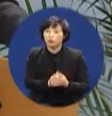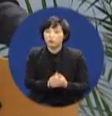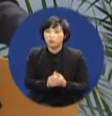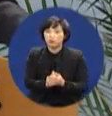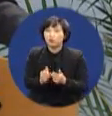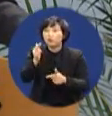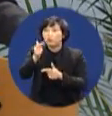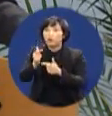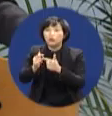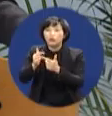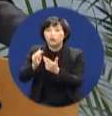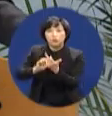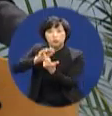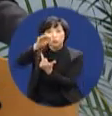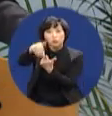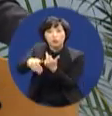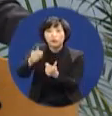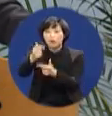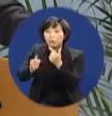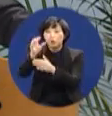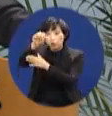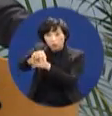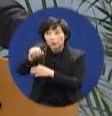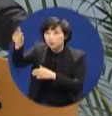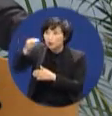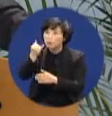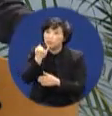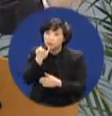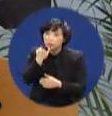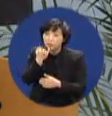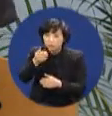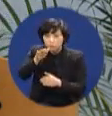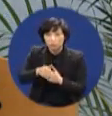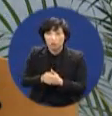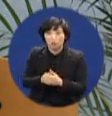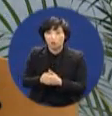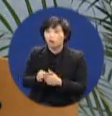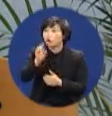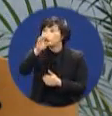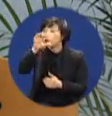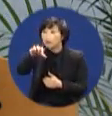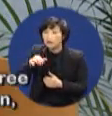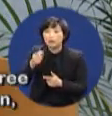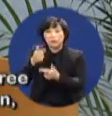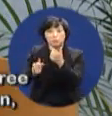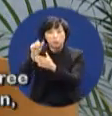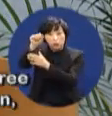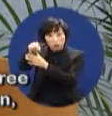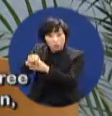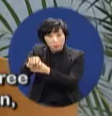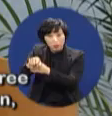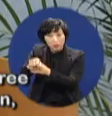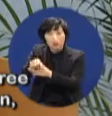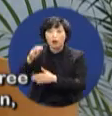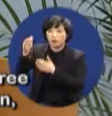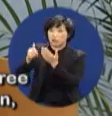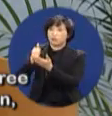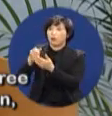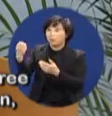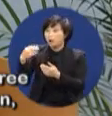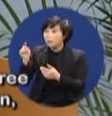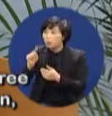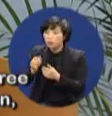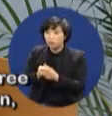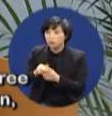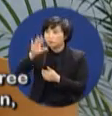동산 나무의 실과를 우리가 먹을 수 있으나 동산 중앙에 있는 나무의 실과는 하나님 말씀에